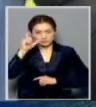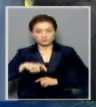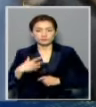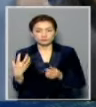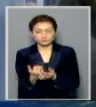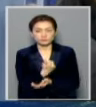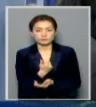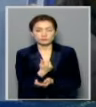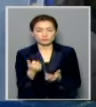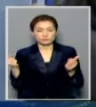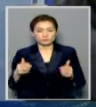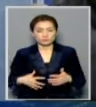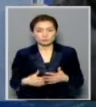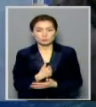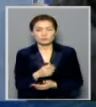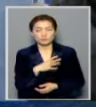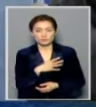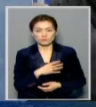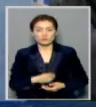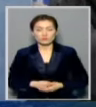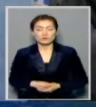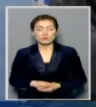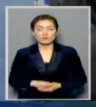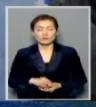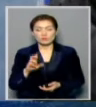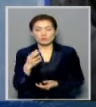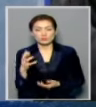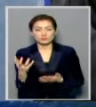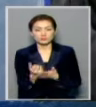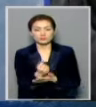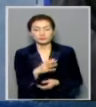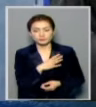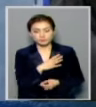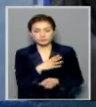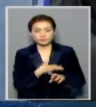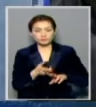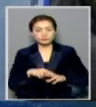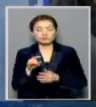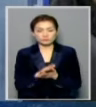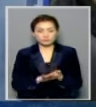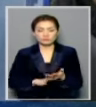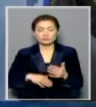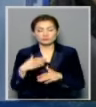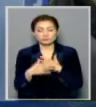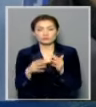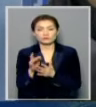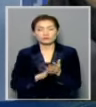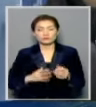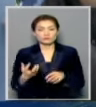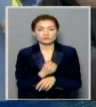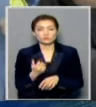бауырымыздан төрешілер шешімімен жеңіліп, осы әлем чемпионатында қола жүлдегер атандым. Бұнымен тоқтап қалмаймыз, иншалла Құдай қаласа.